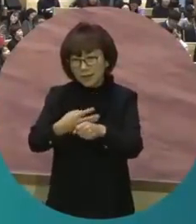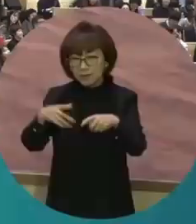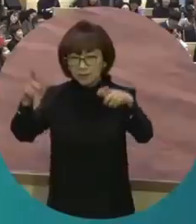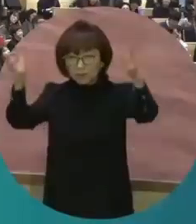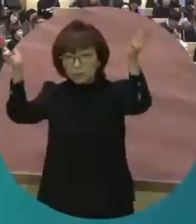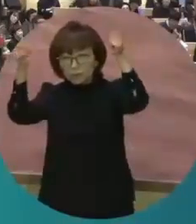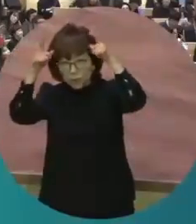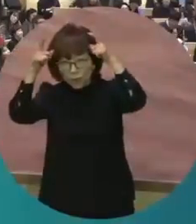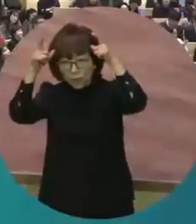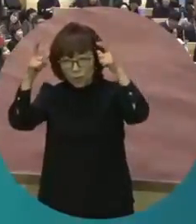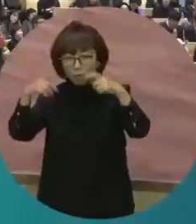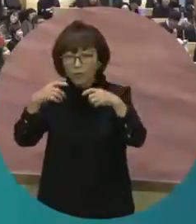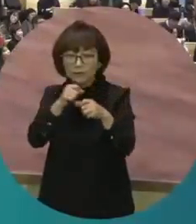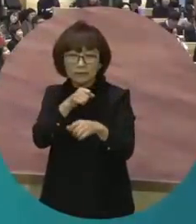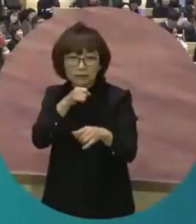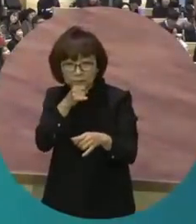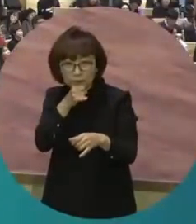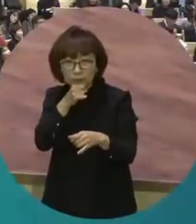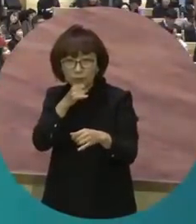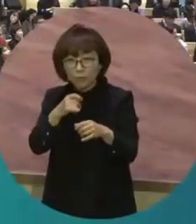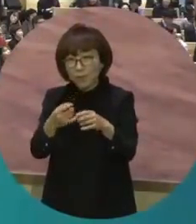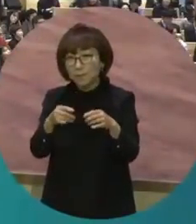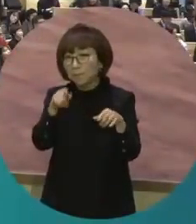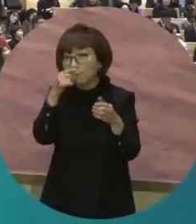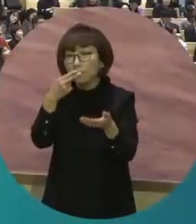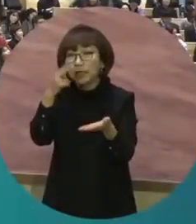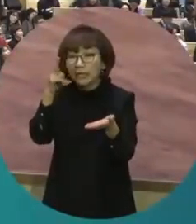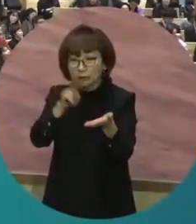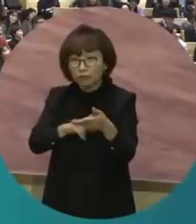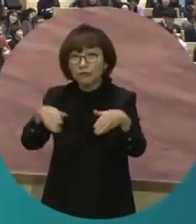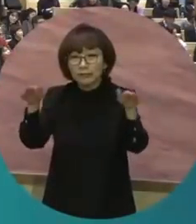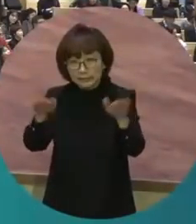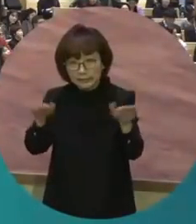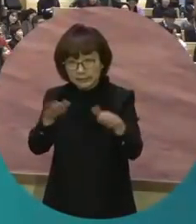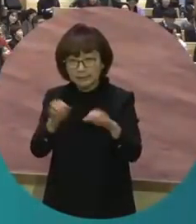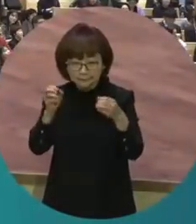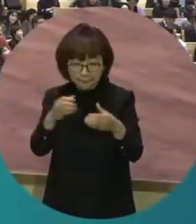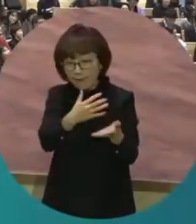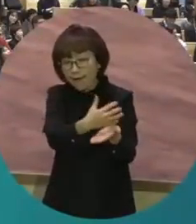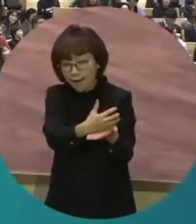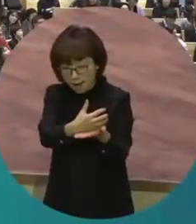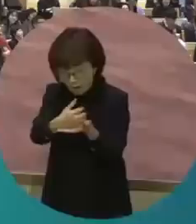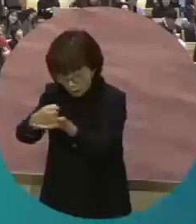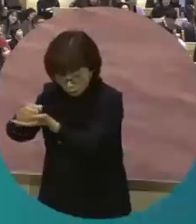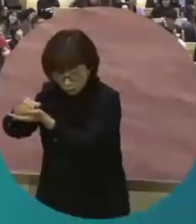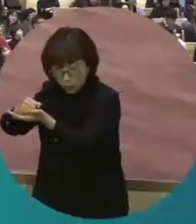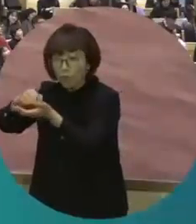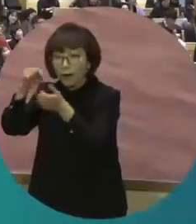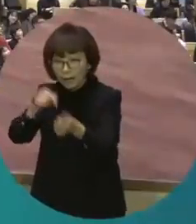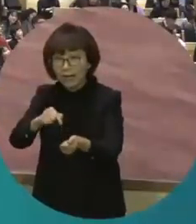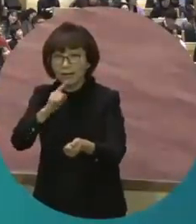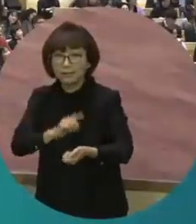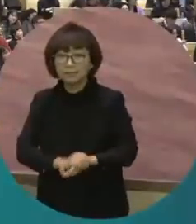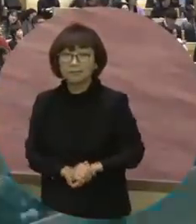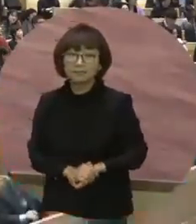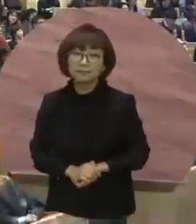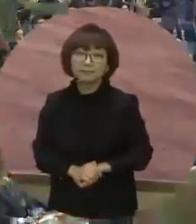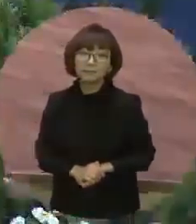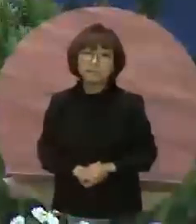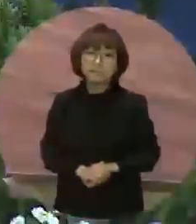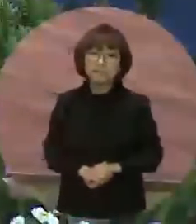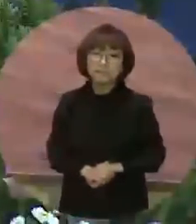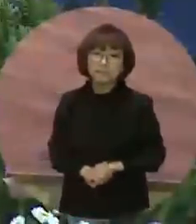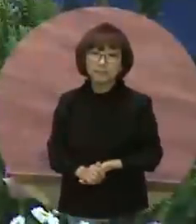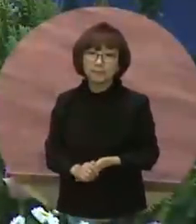3년 된 순양과 산둘기 비둘기와 집비둘기 새끼를 가져올 것이니라. 보세요. 자,